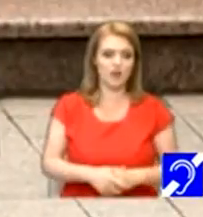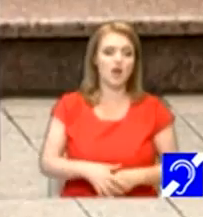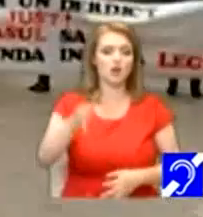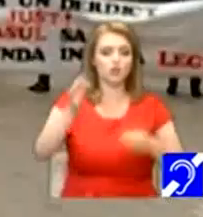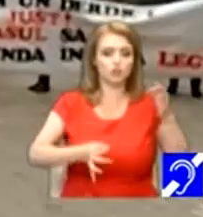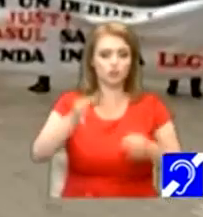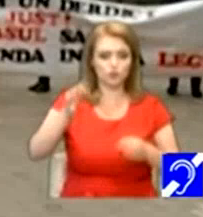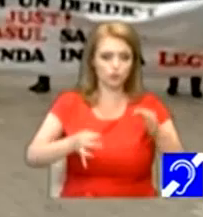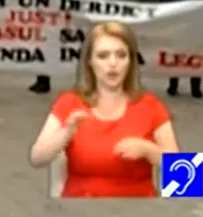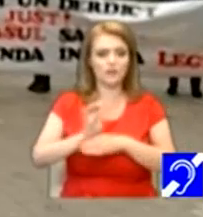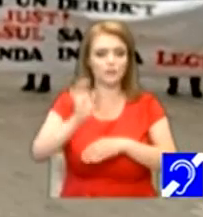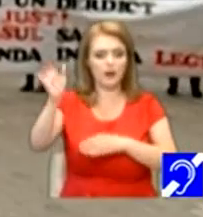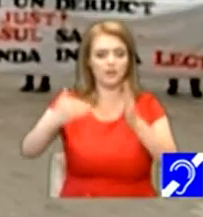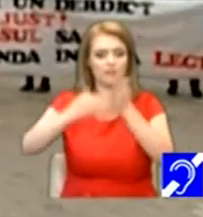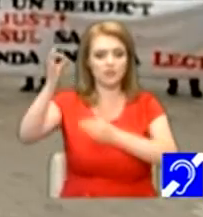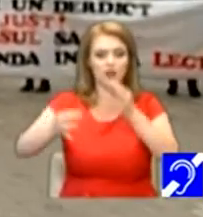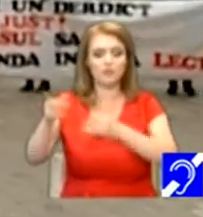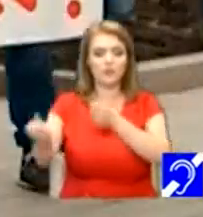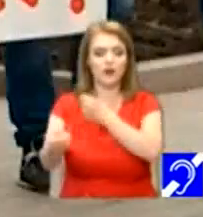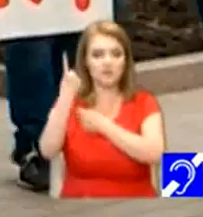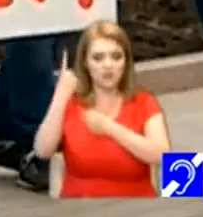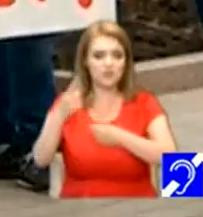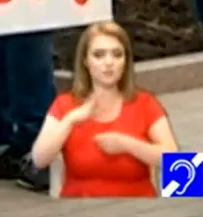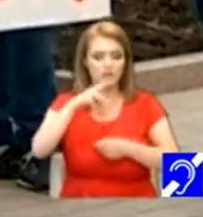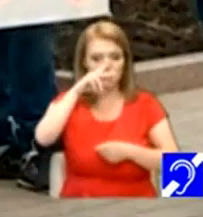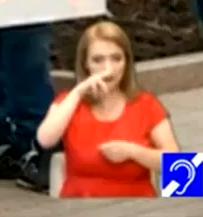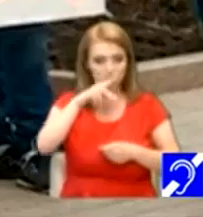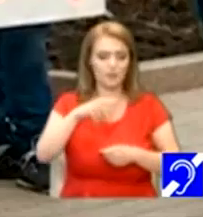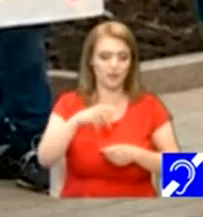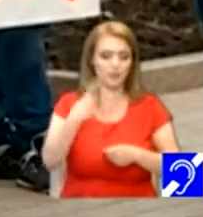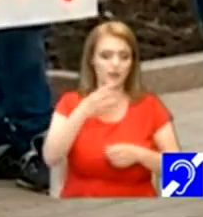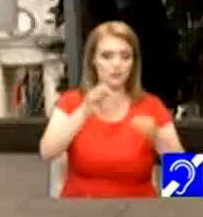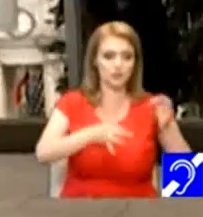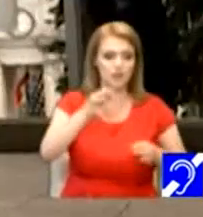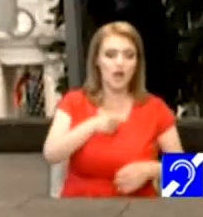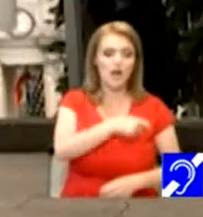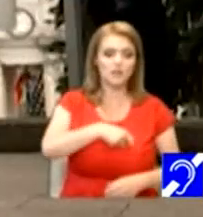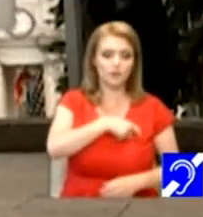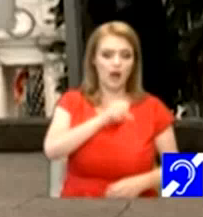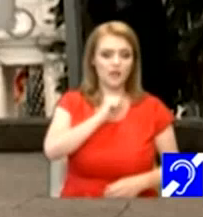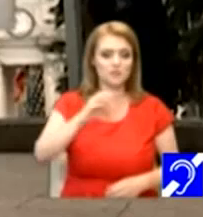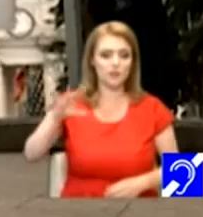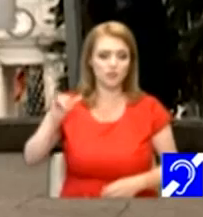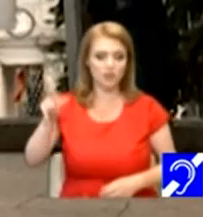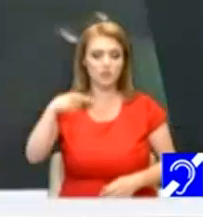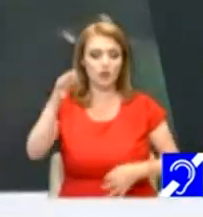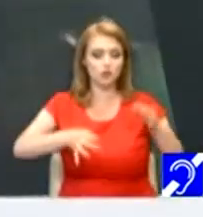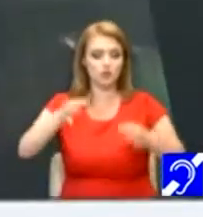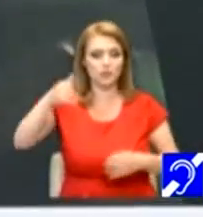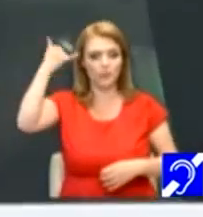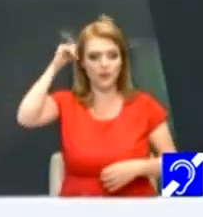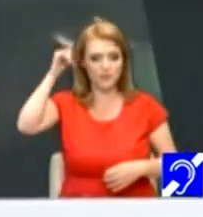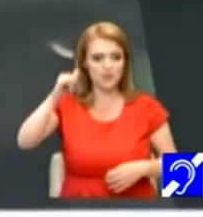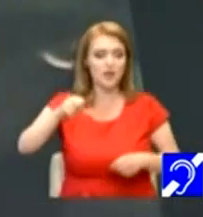la rejudecare după ce a constatat erori comise în prima instanță. Deputatul Arina Spătaru a spus că magistrații de la judecătoria Bălți au